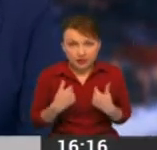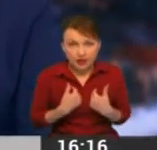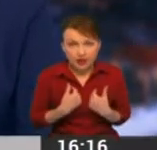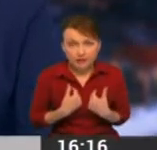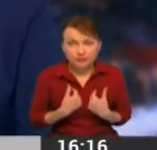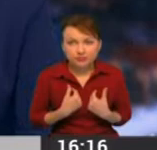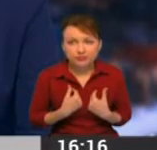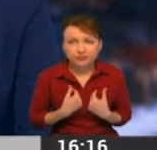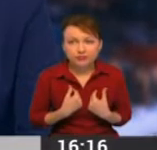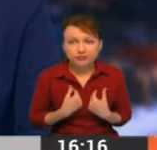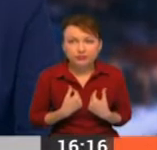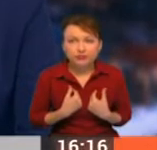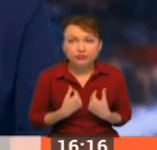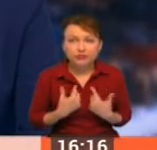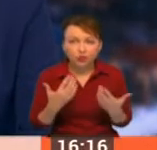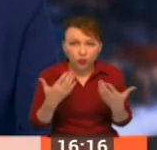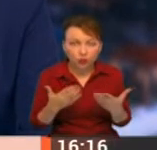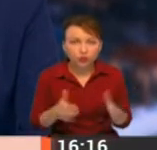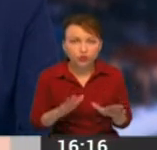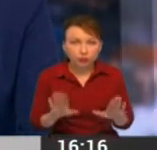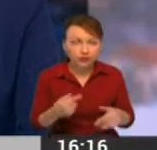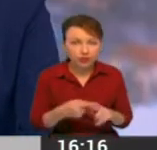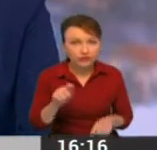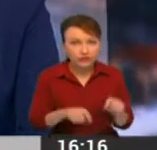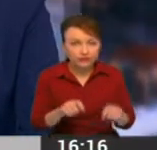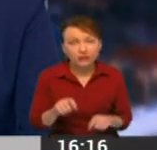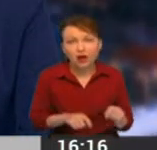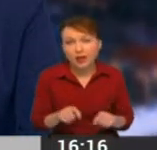как уже после этого фестиваля меня